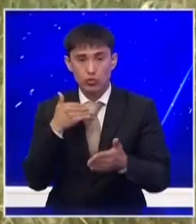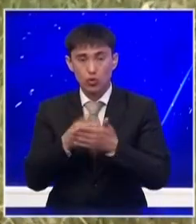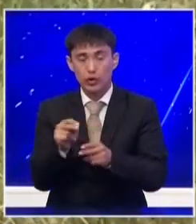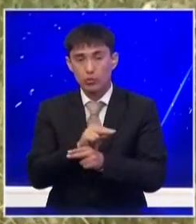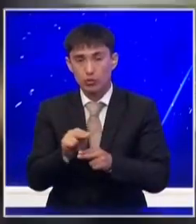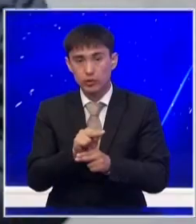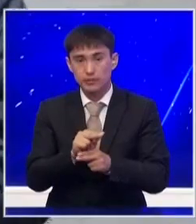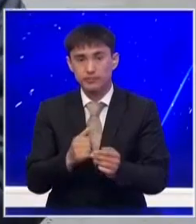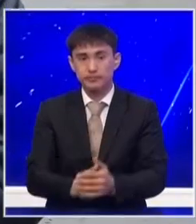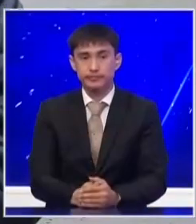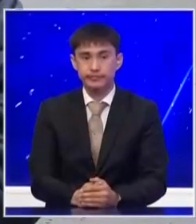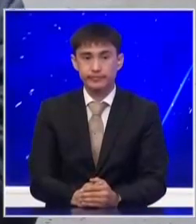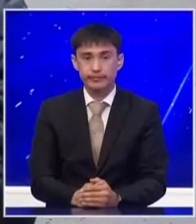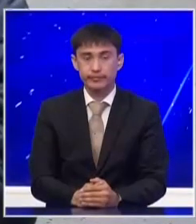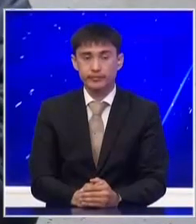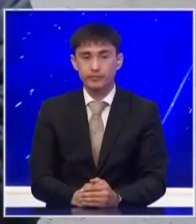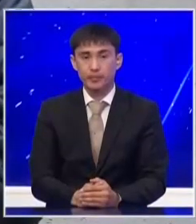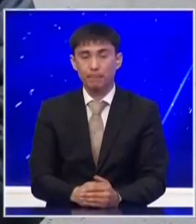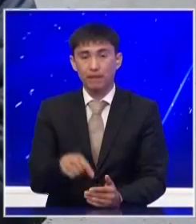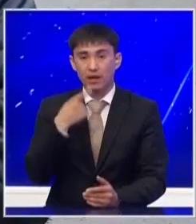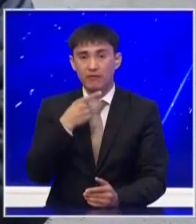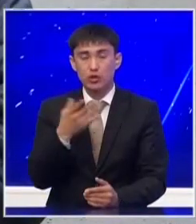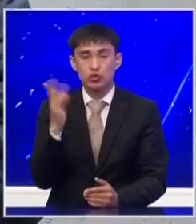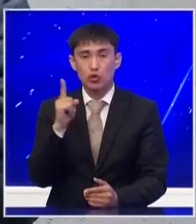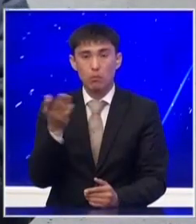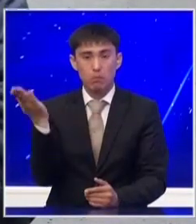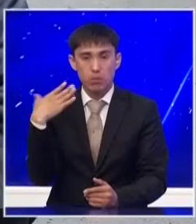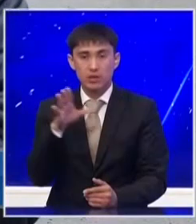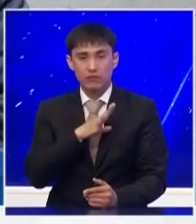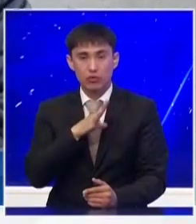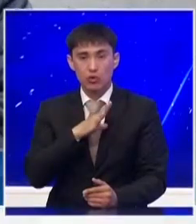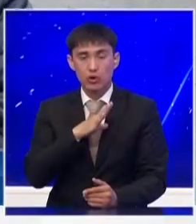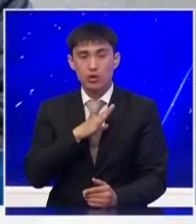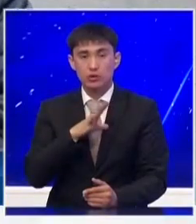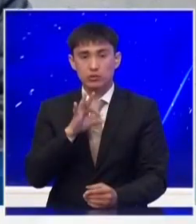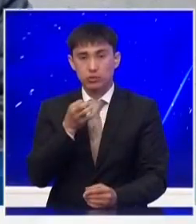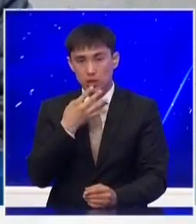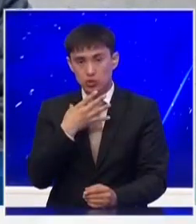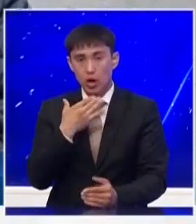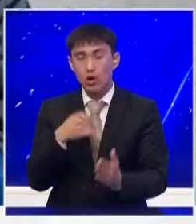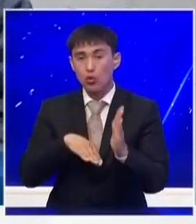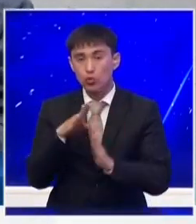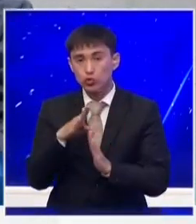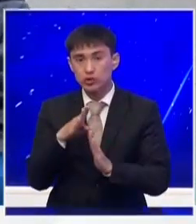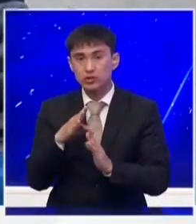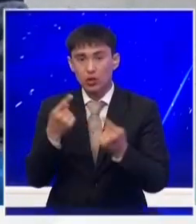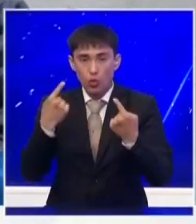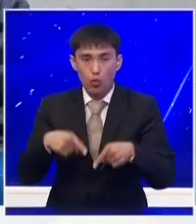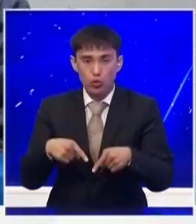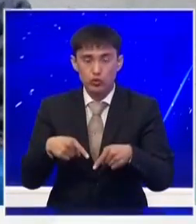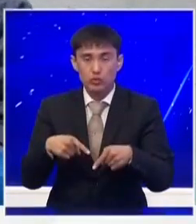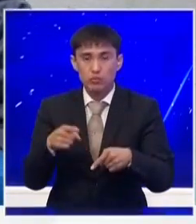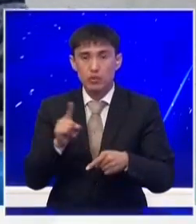капитального ремонта. Мы как-то говорили, то, что существовало, если бы было улучшить его, стало хуже. Каналы понарыли